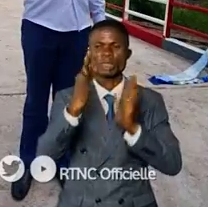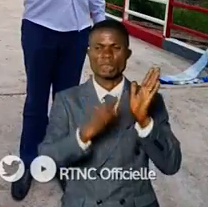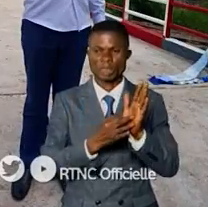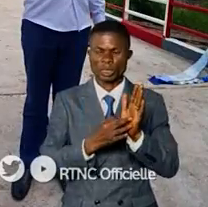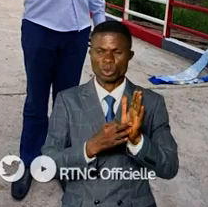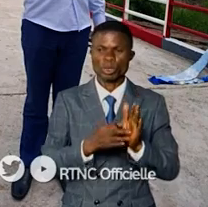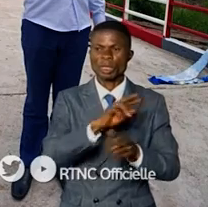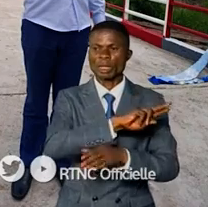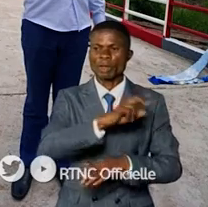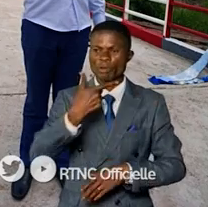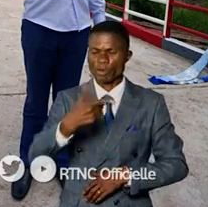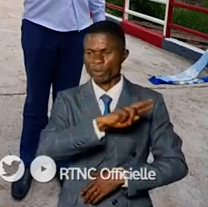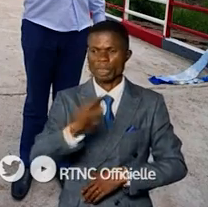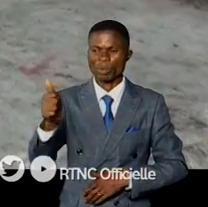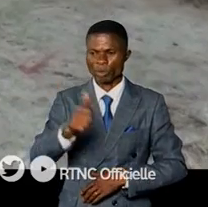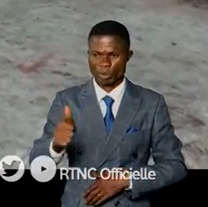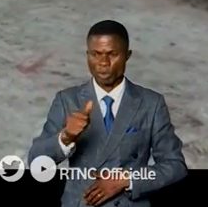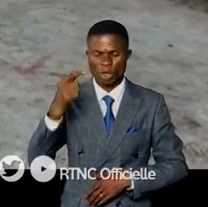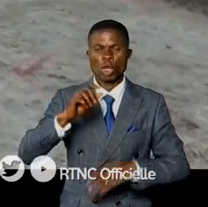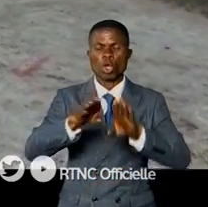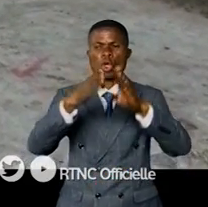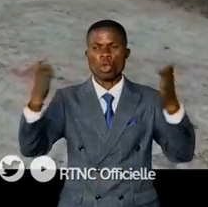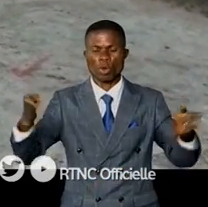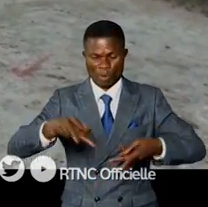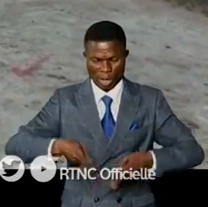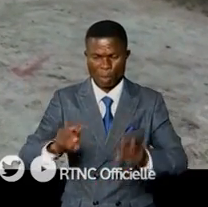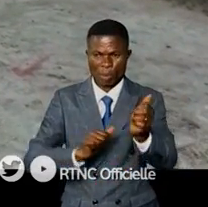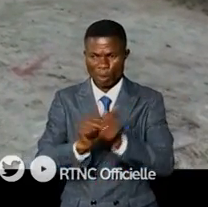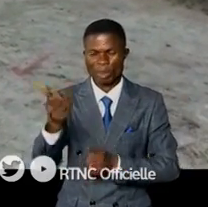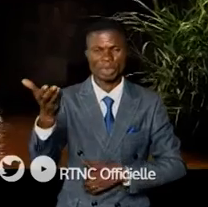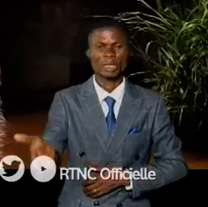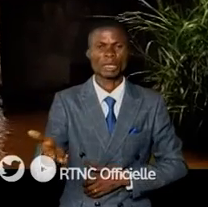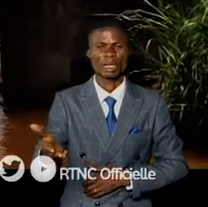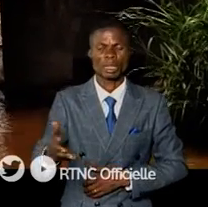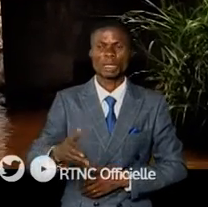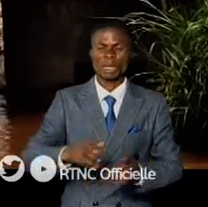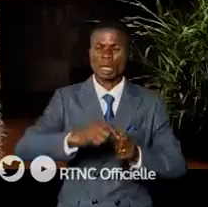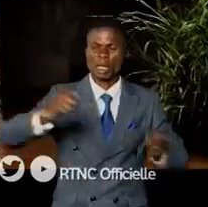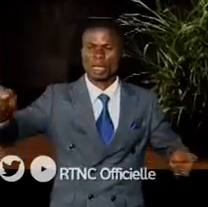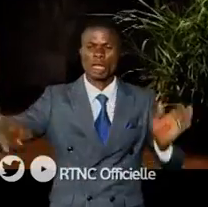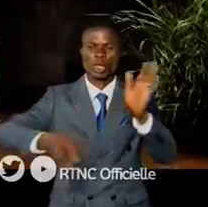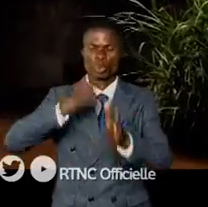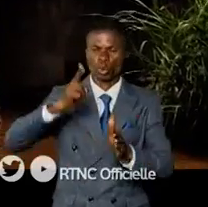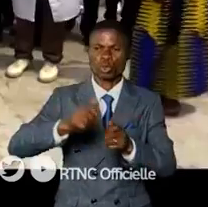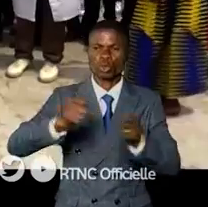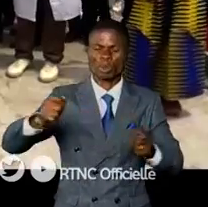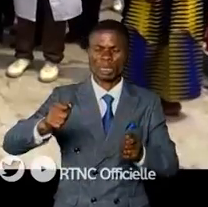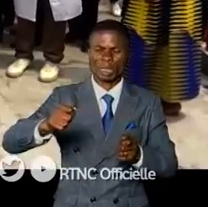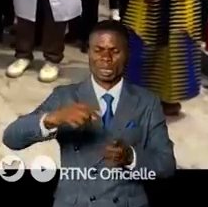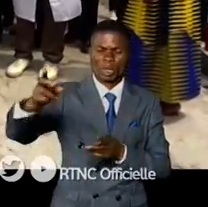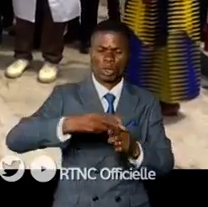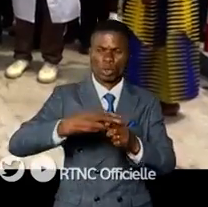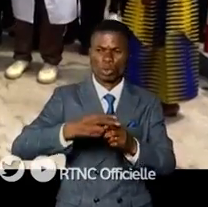février 2021 sur le site pour l'inauguration et autoriser son utilisation. Long de 12 mètres et 4 mètres de largeur, ce